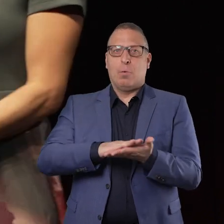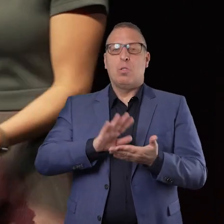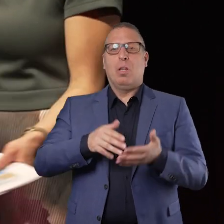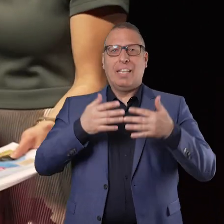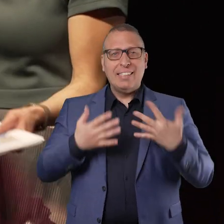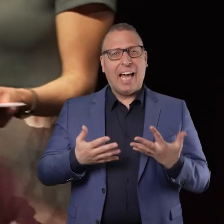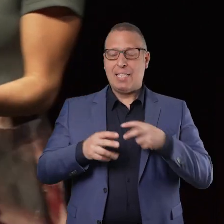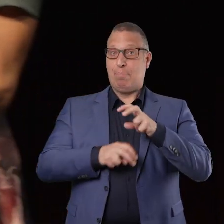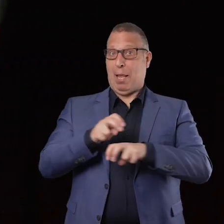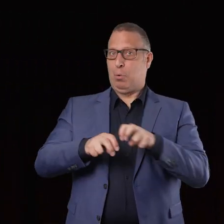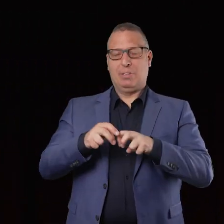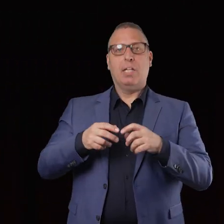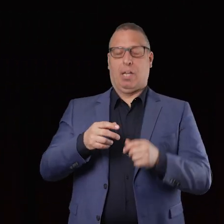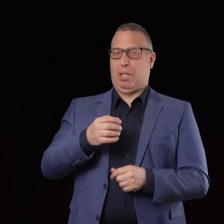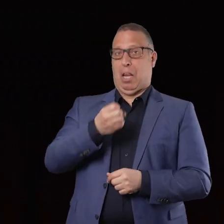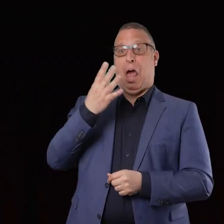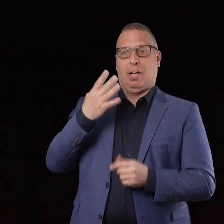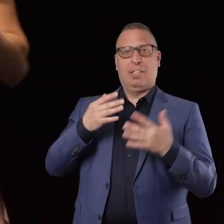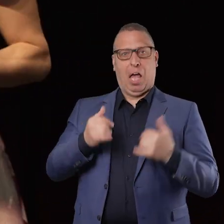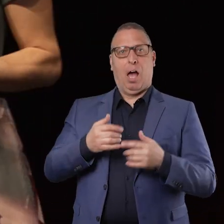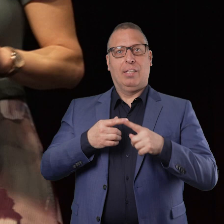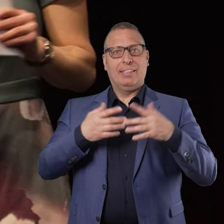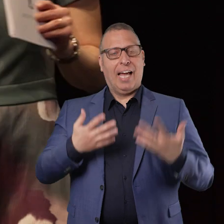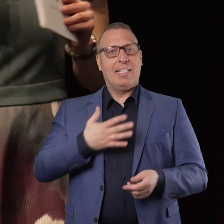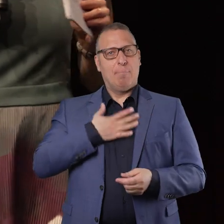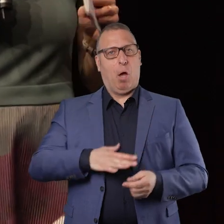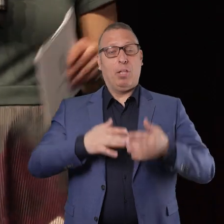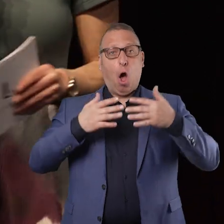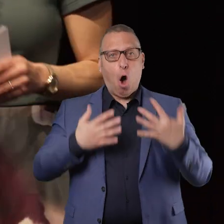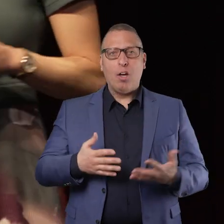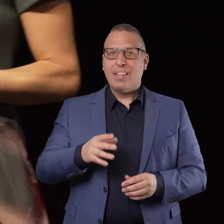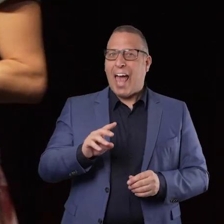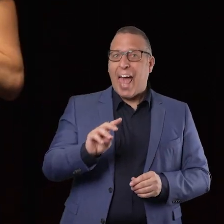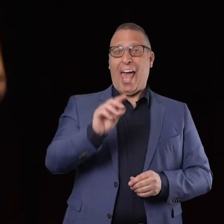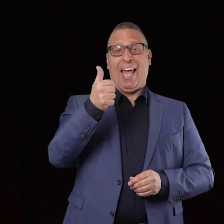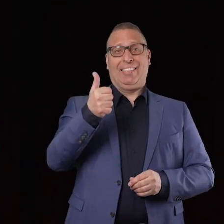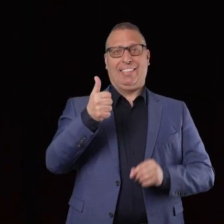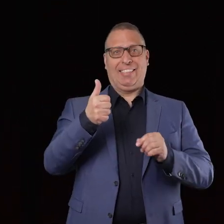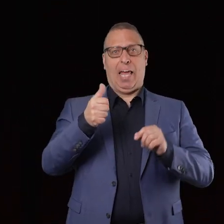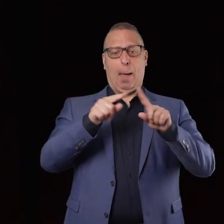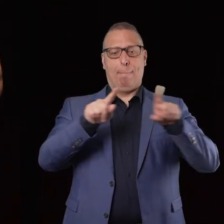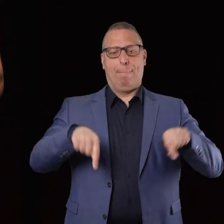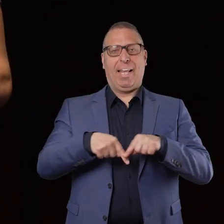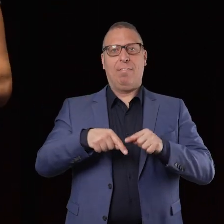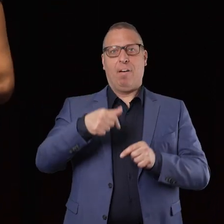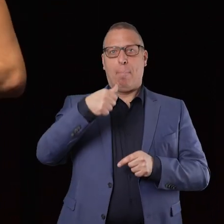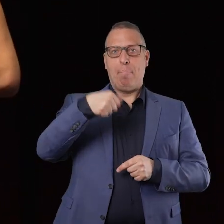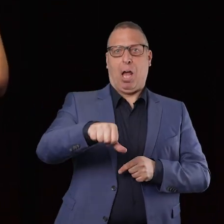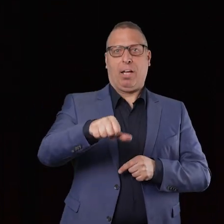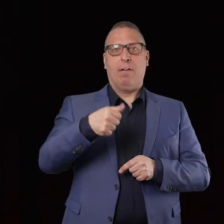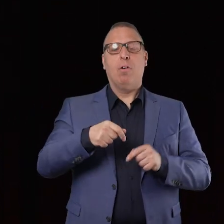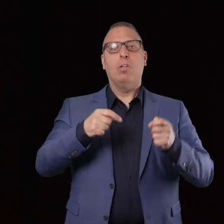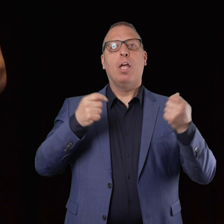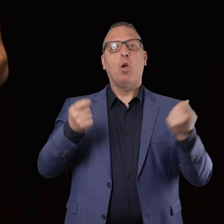Gelegenheit sollten wir eigentlich fast nutzen, oder? Absolut. Und zwar möchten wir heute die allererste von diesen Briefmarken, von